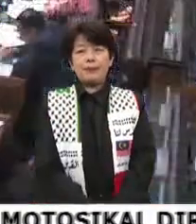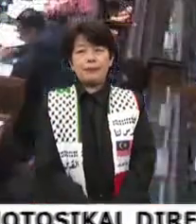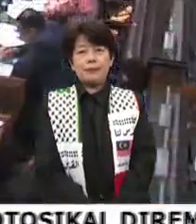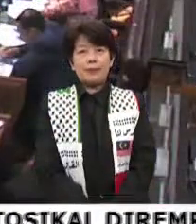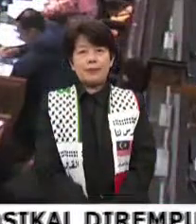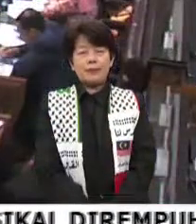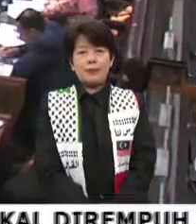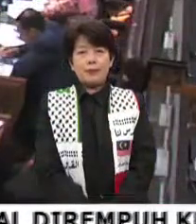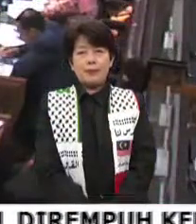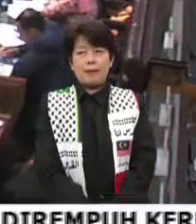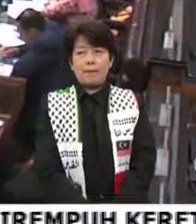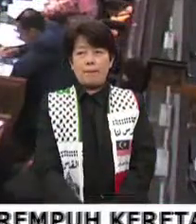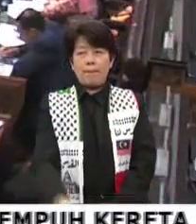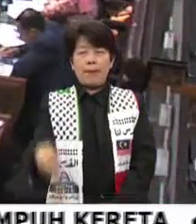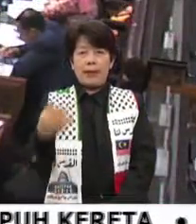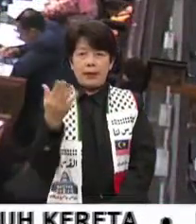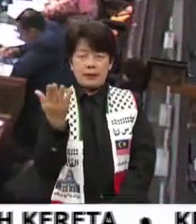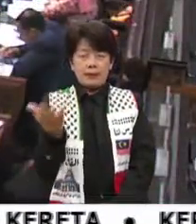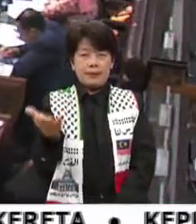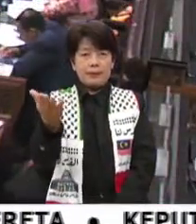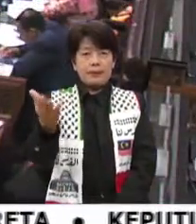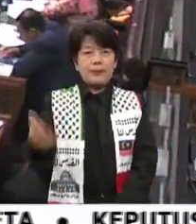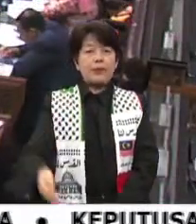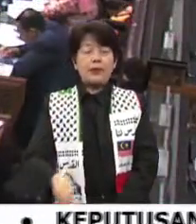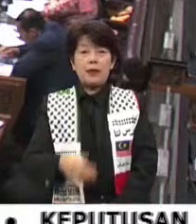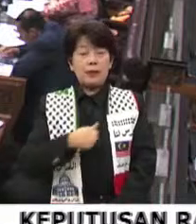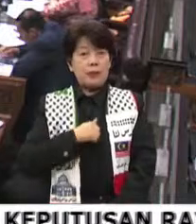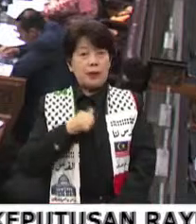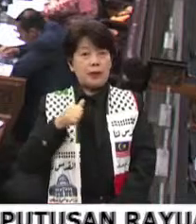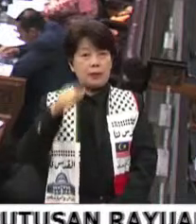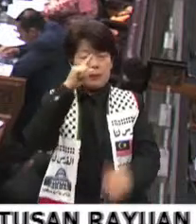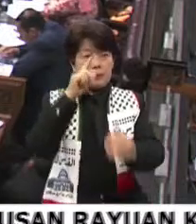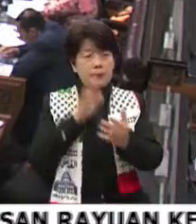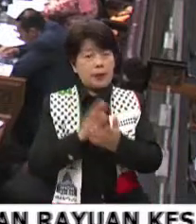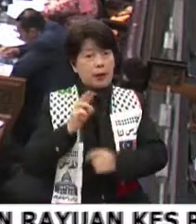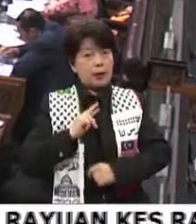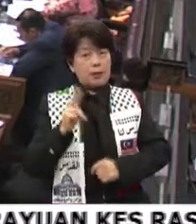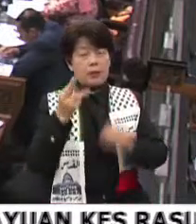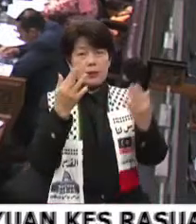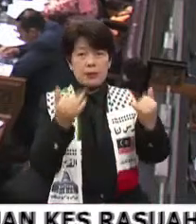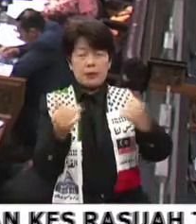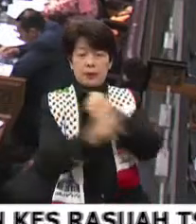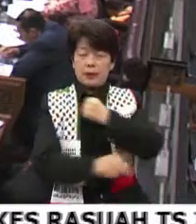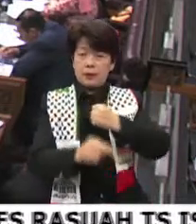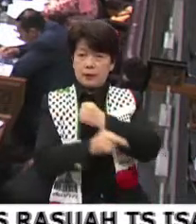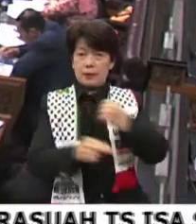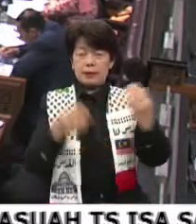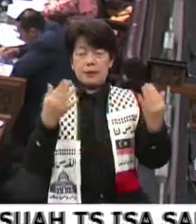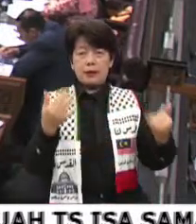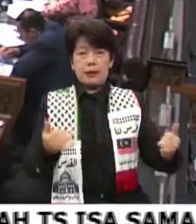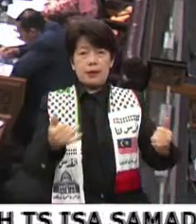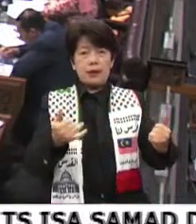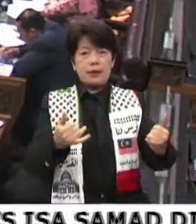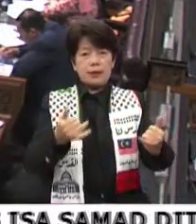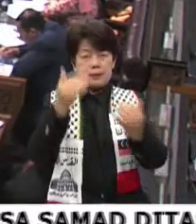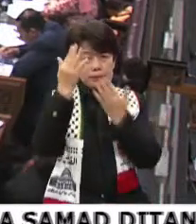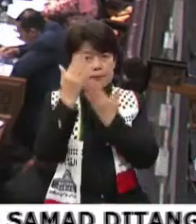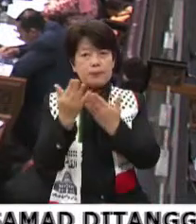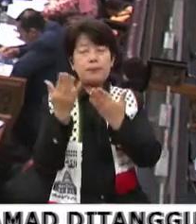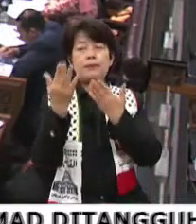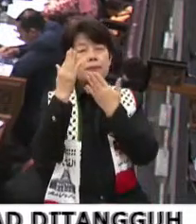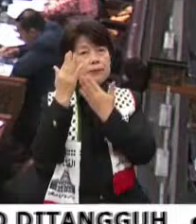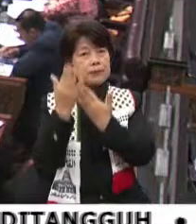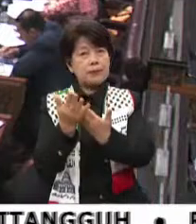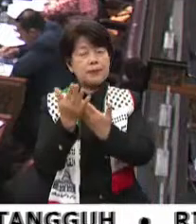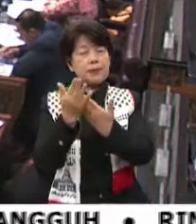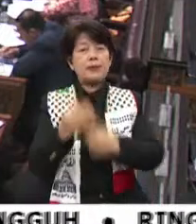ini dan isu-isu agama yang ada dalam negara ini bagi memastikan keharmonian nasional jadi saya ingin membetuli pandangan menteri